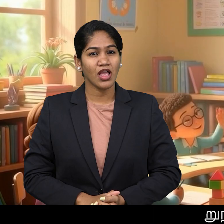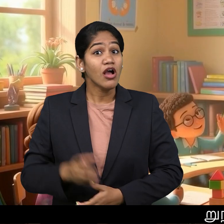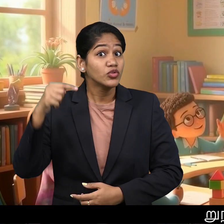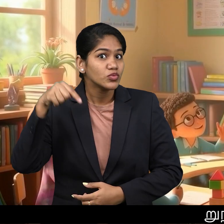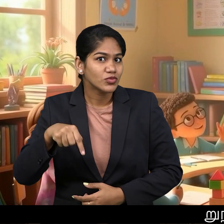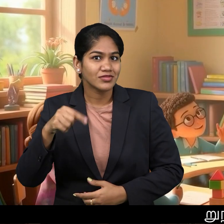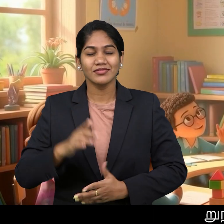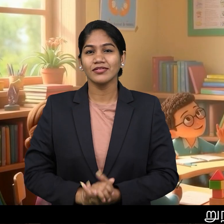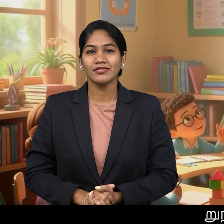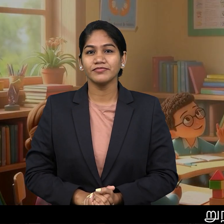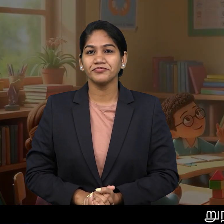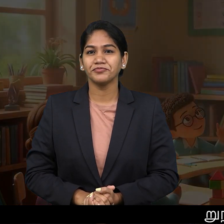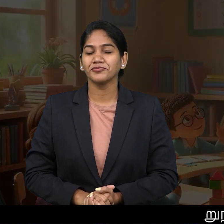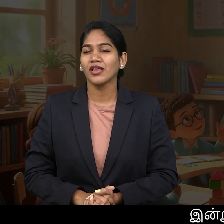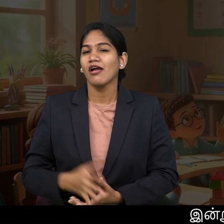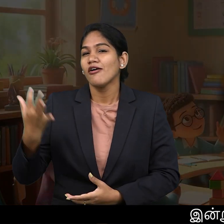இன்று